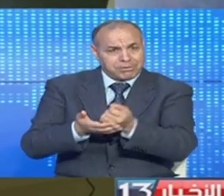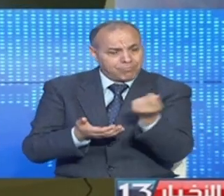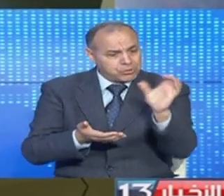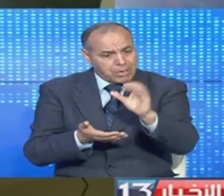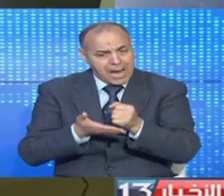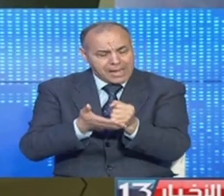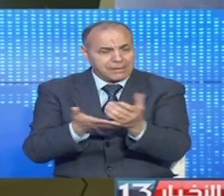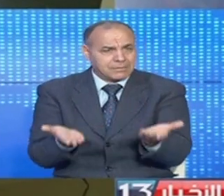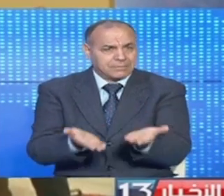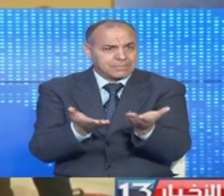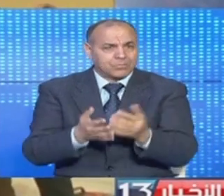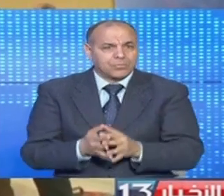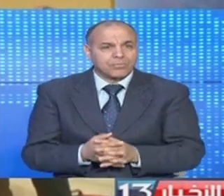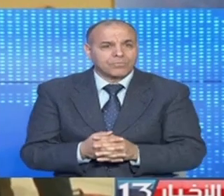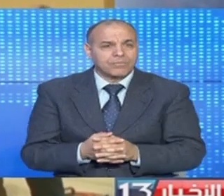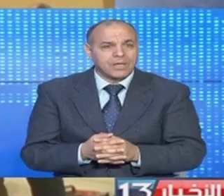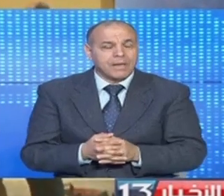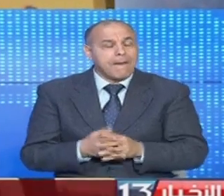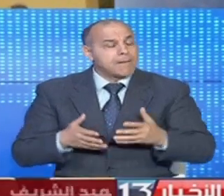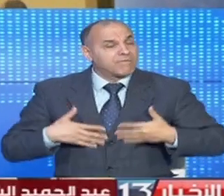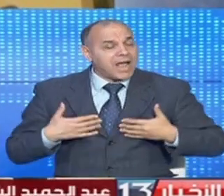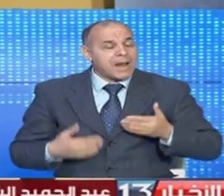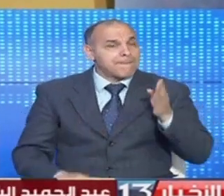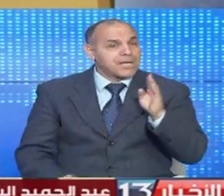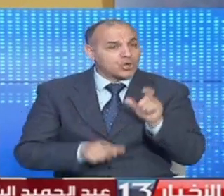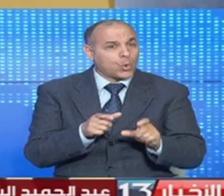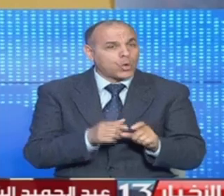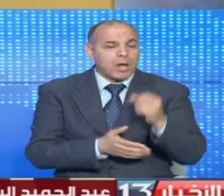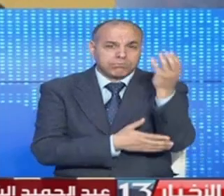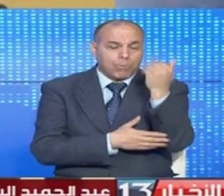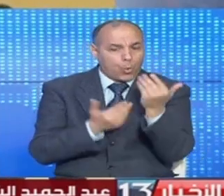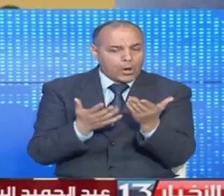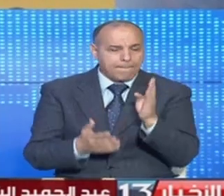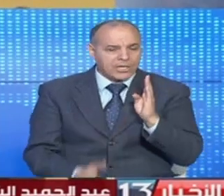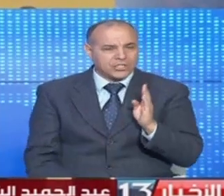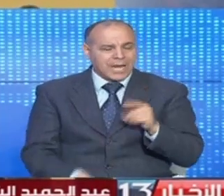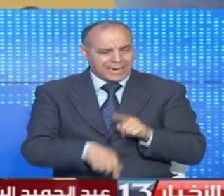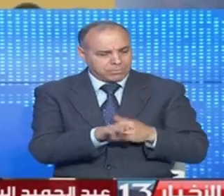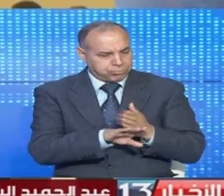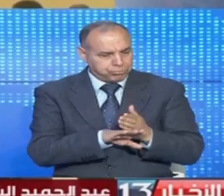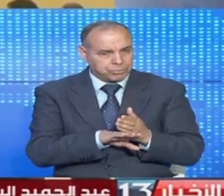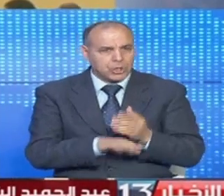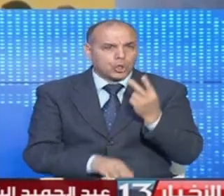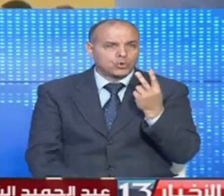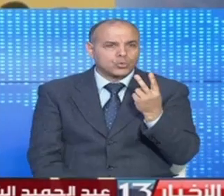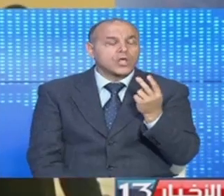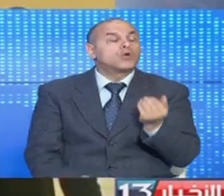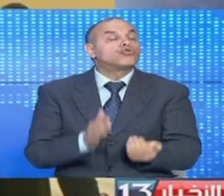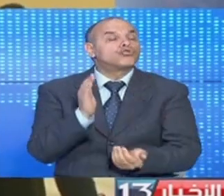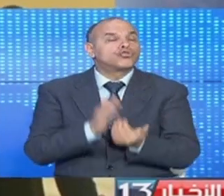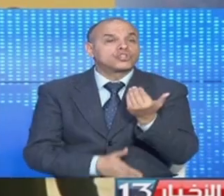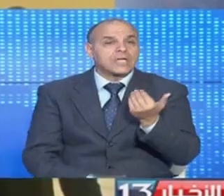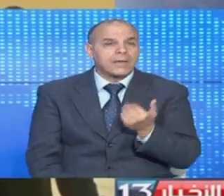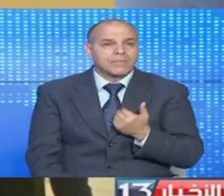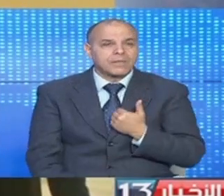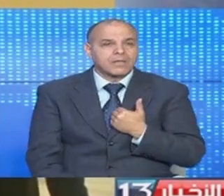ماديا ومعنويا. بشرى البجية بشياقة تصنيع ليزامبيلونس في باجة، في القريب العاجل مش تلقاو كعبتين نموذج